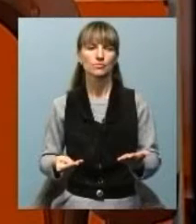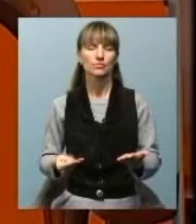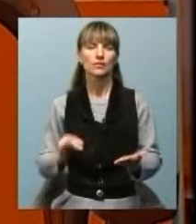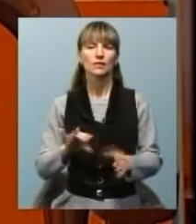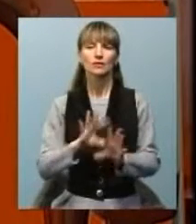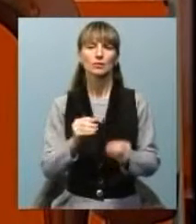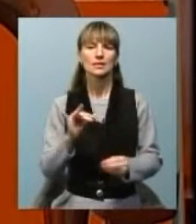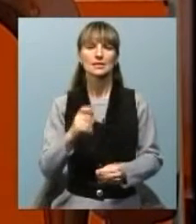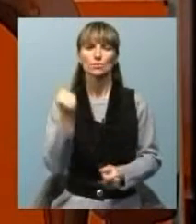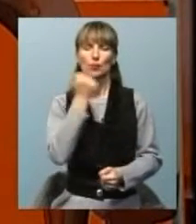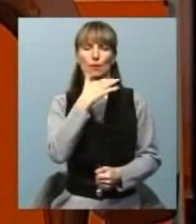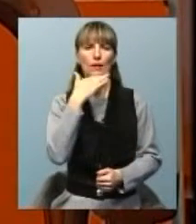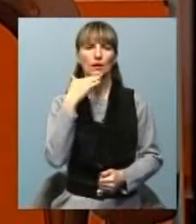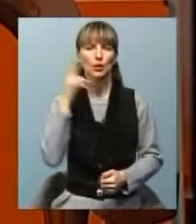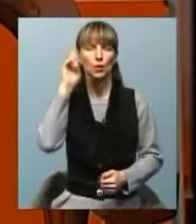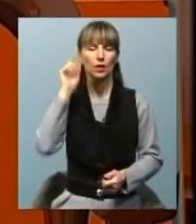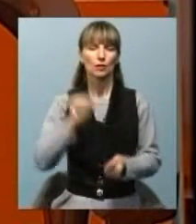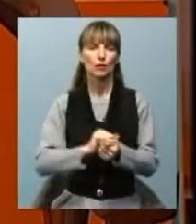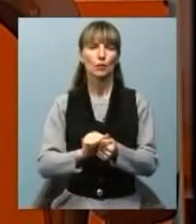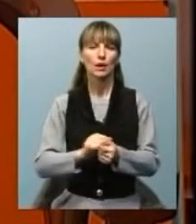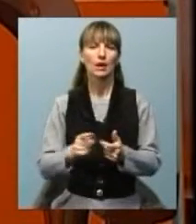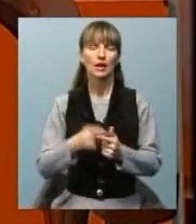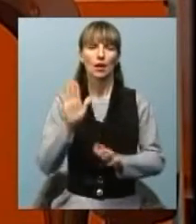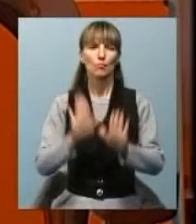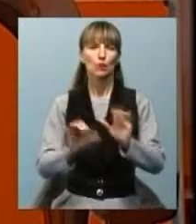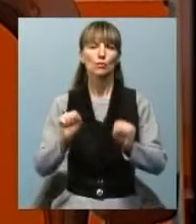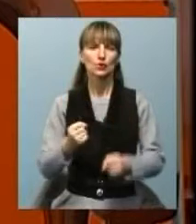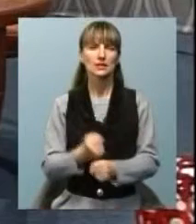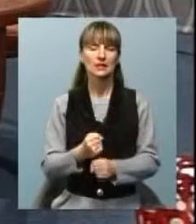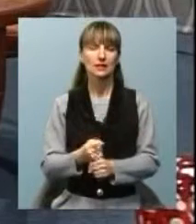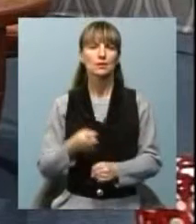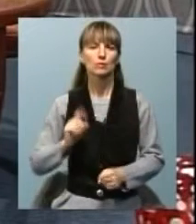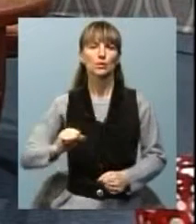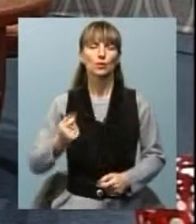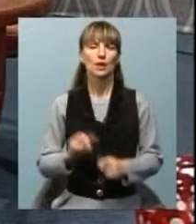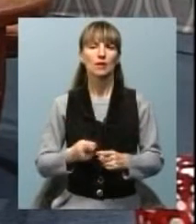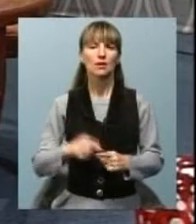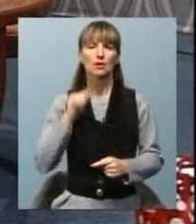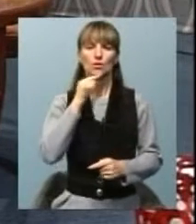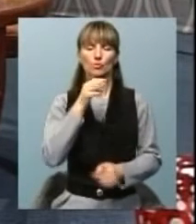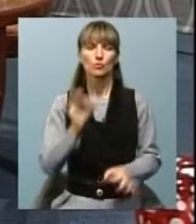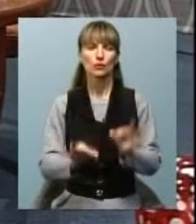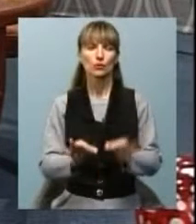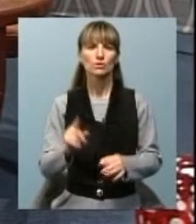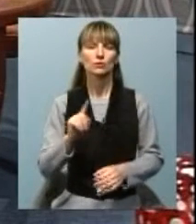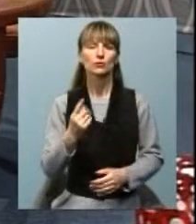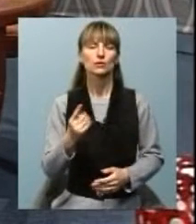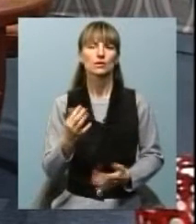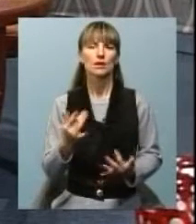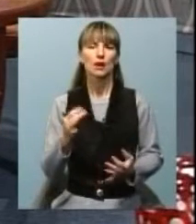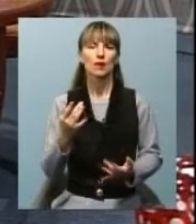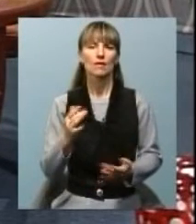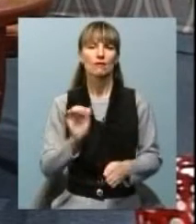Взагалі, з паперу дуже багато, наприклад, той самий туалетний папер чи шпалери можна зробити. Насправді, друзі, це дуже економить природу, оскільки для того,